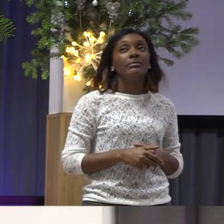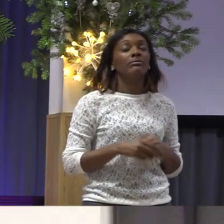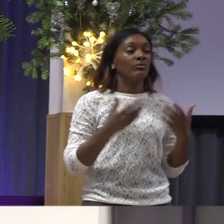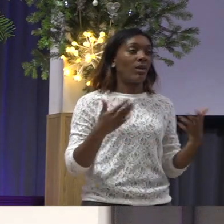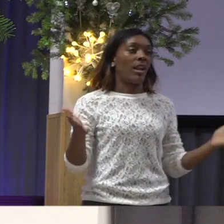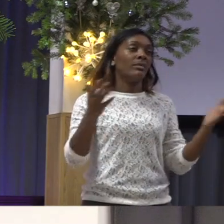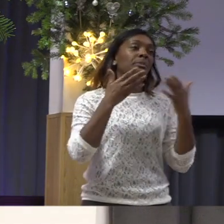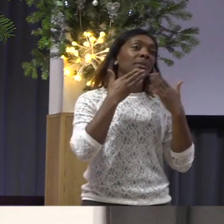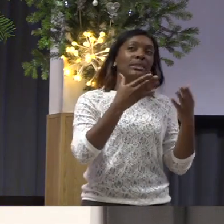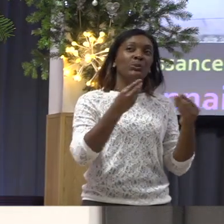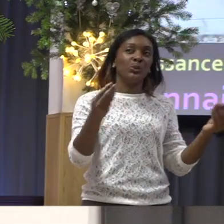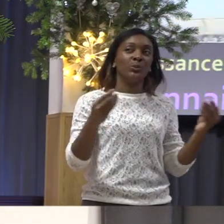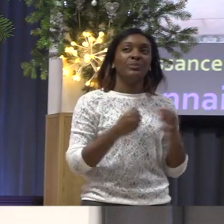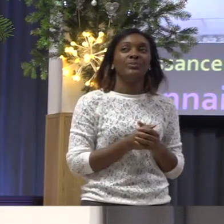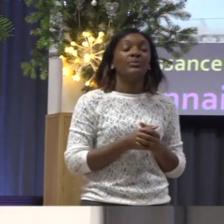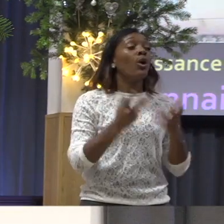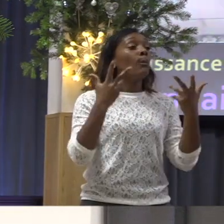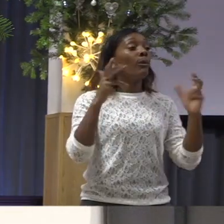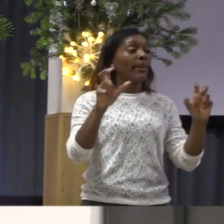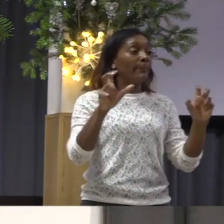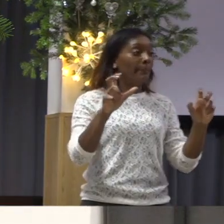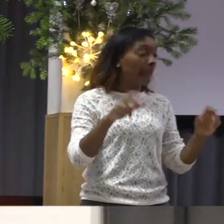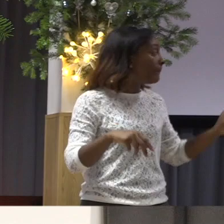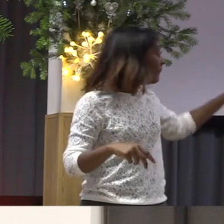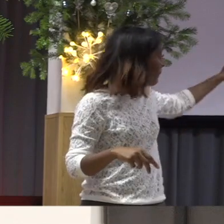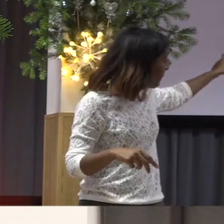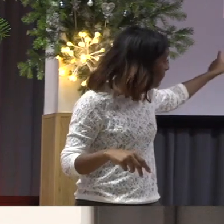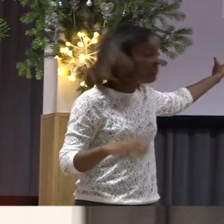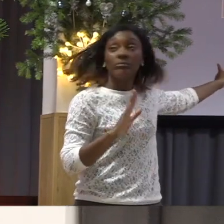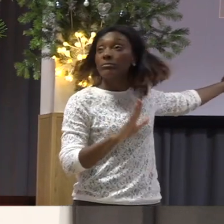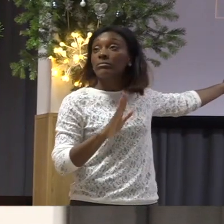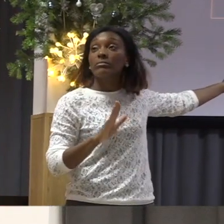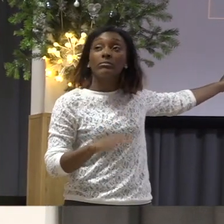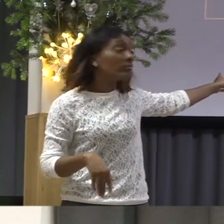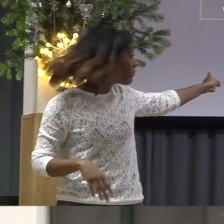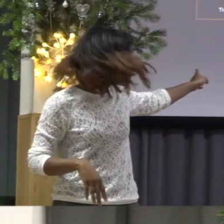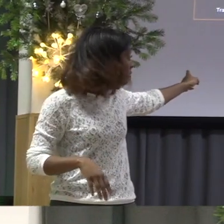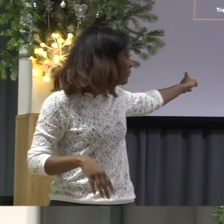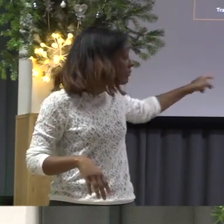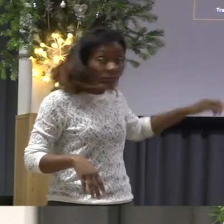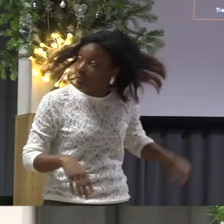Voilà, parfait. Merci beaucoup. Nous allons lire Proverbe 3.